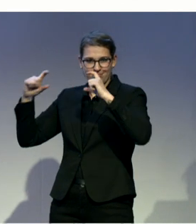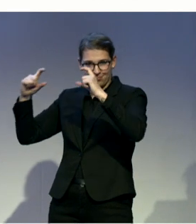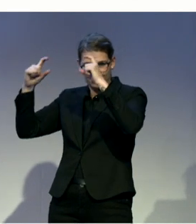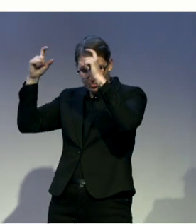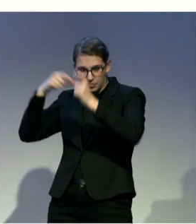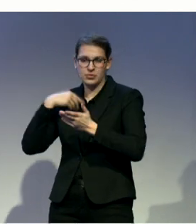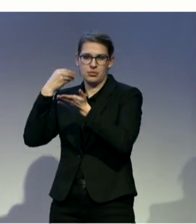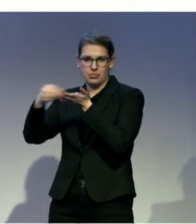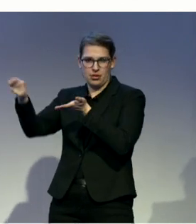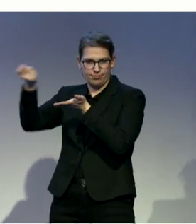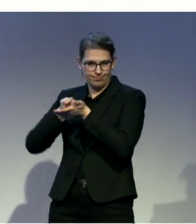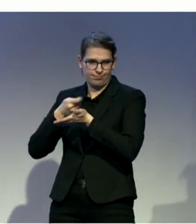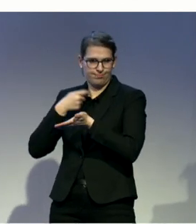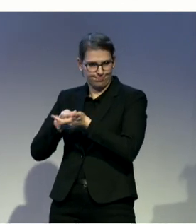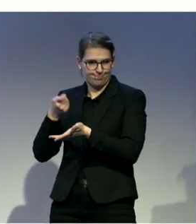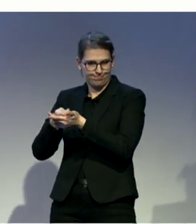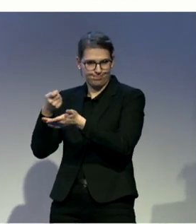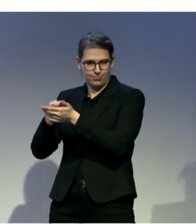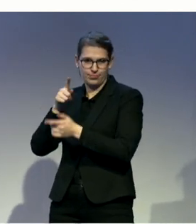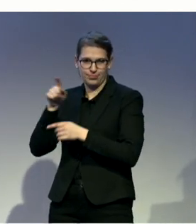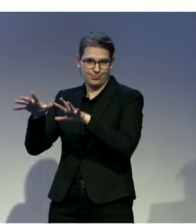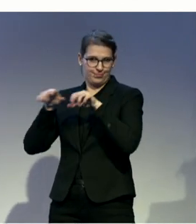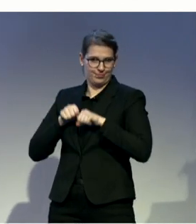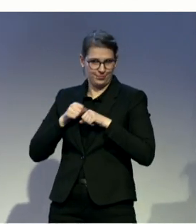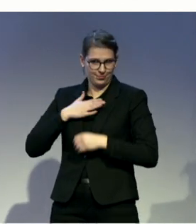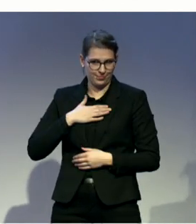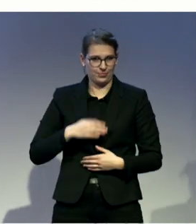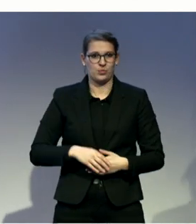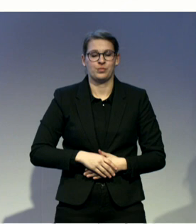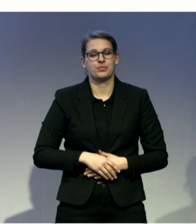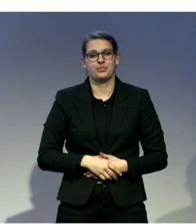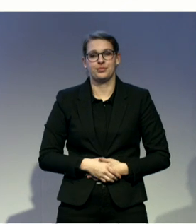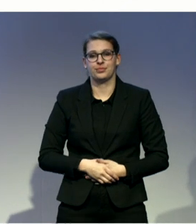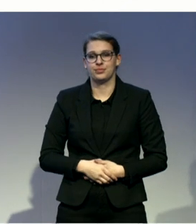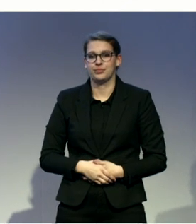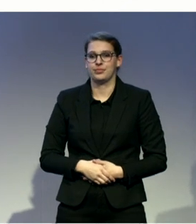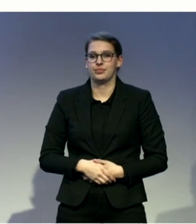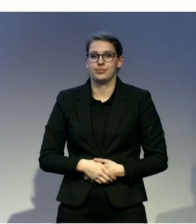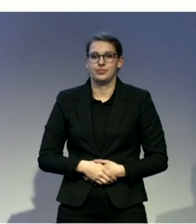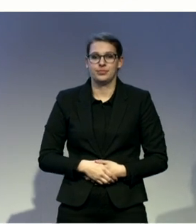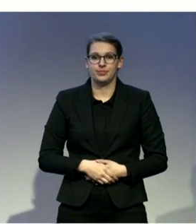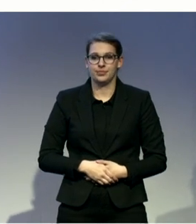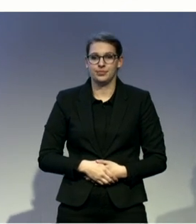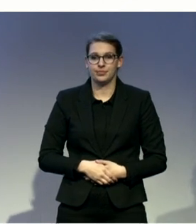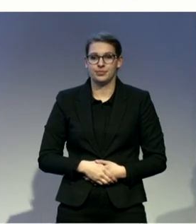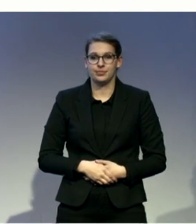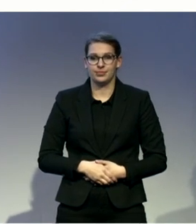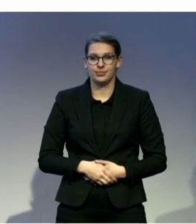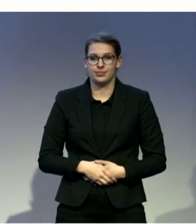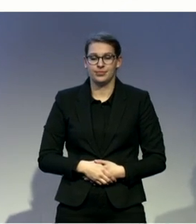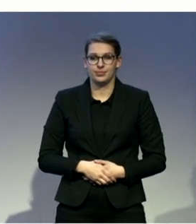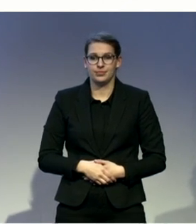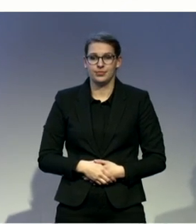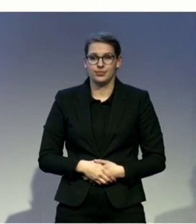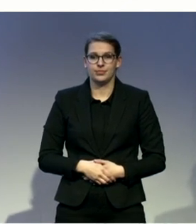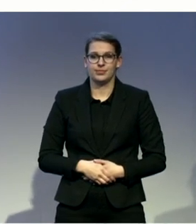Sonradan qeyri-hökumət təşkilatlarında təkidi, monitorinqlərinin nəticəsi əsasında bu